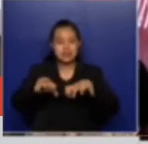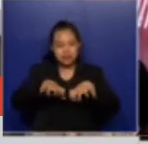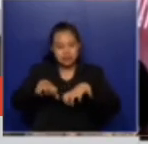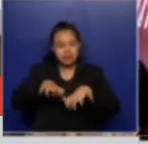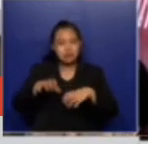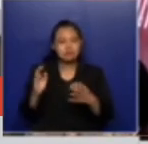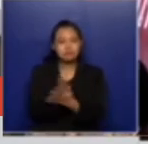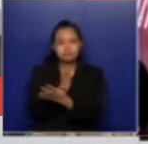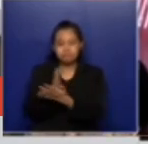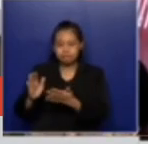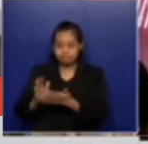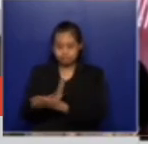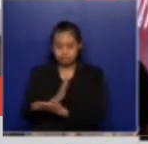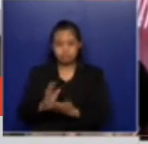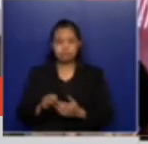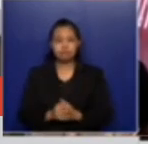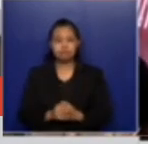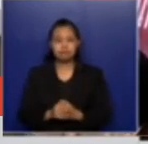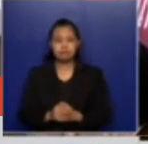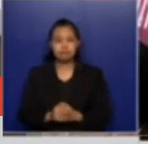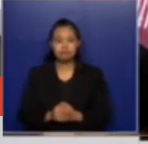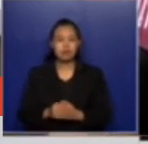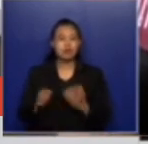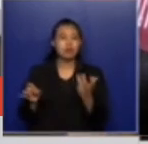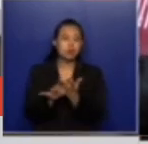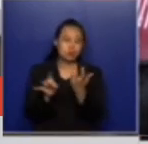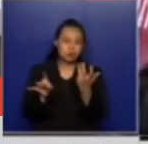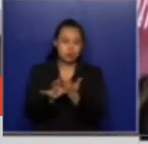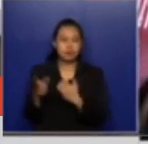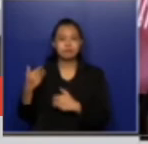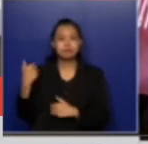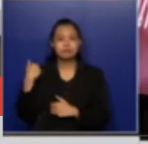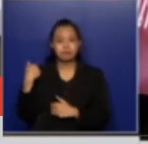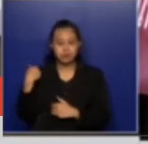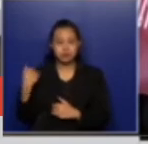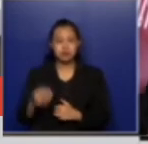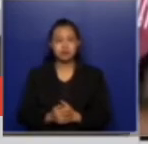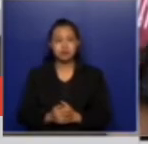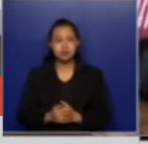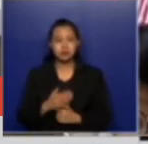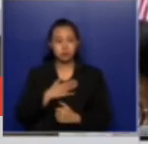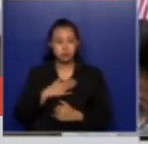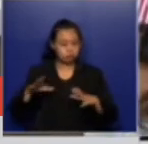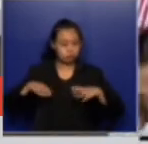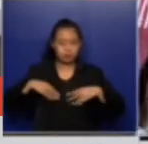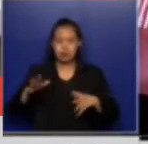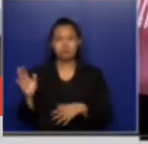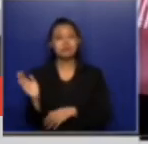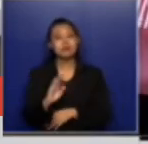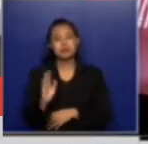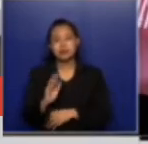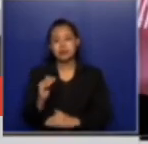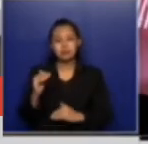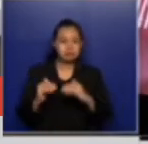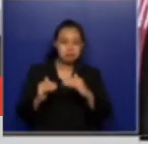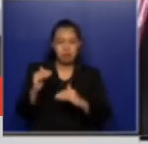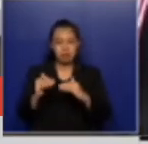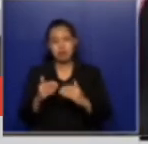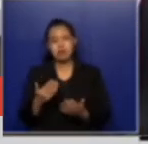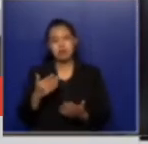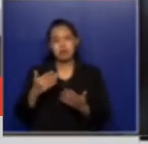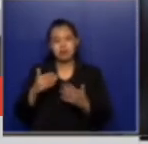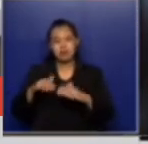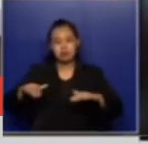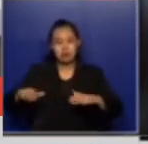ารมันจะได้เกิดประสิทธิภาพไม่ใช่ผมเห็นด้วยนะครับเพราะว่าที่ความเหลื่อมล้ำระหว่างเด็กในชนบท